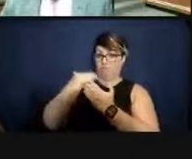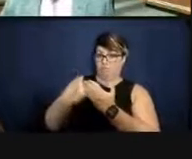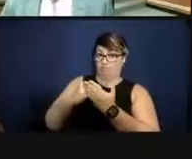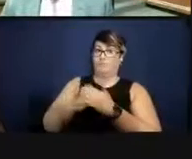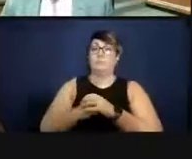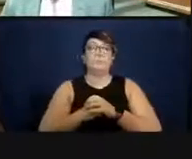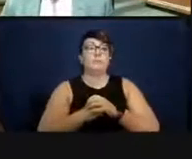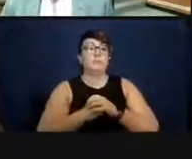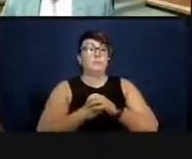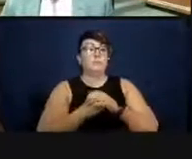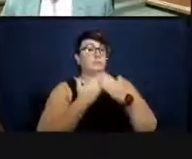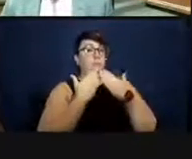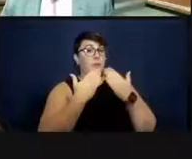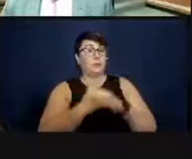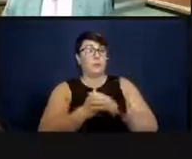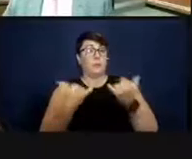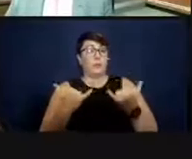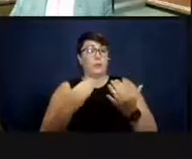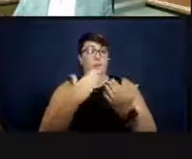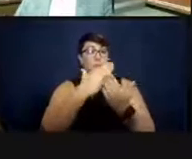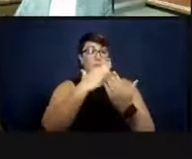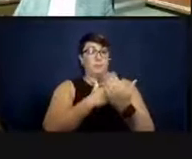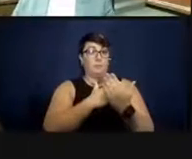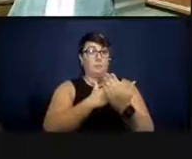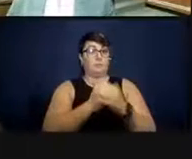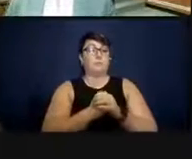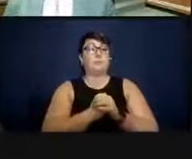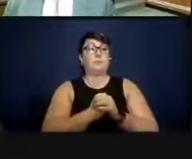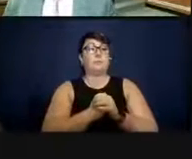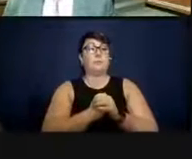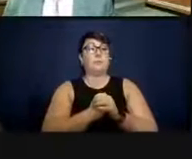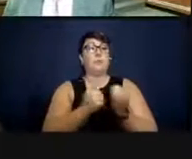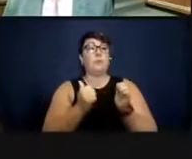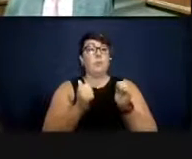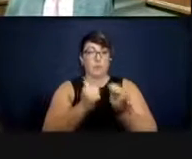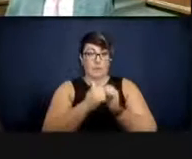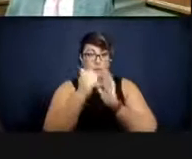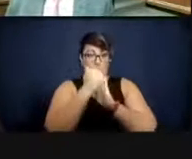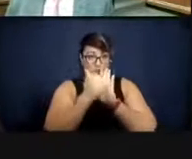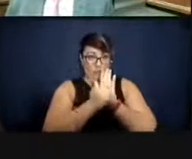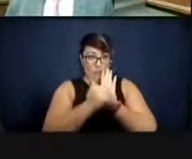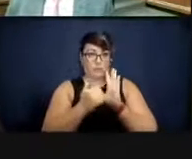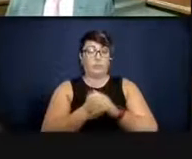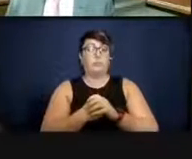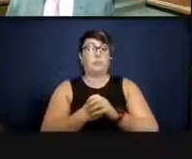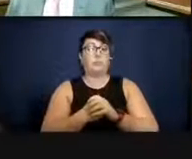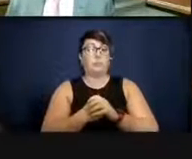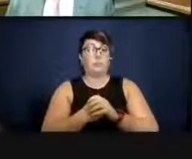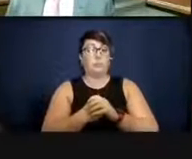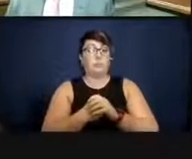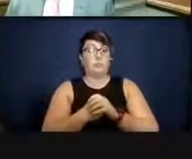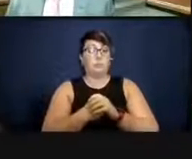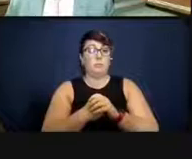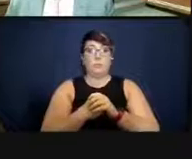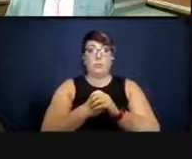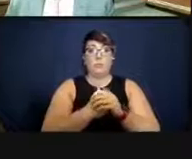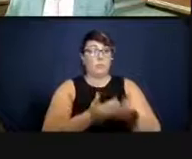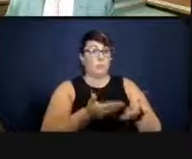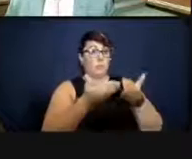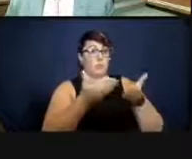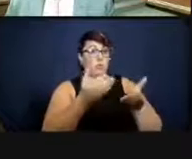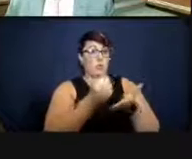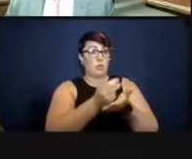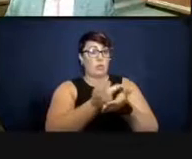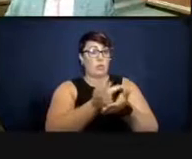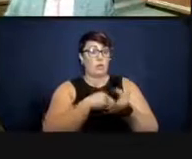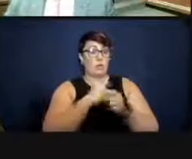كلا. نعم، شكرا لكم جزيلا. إذا سننتقل حاليا بجدول الأعمال. هل هناك